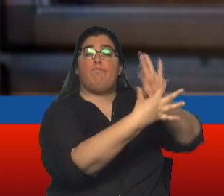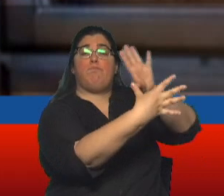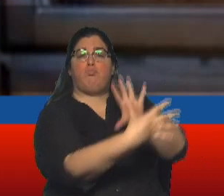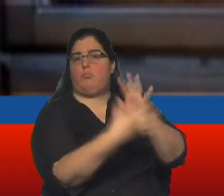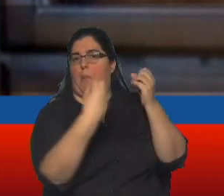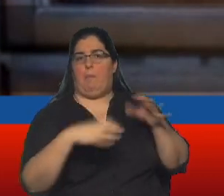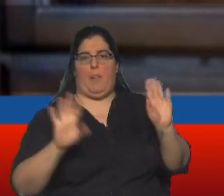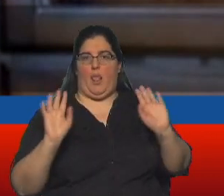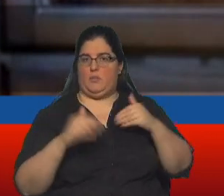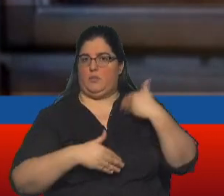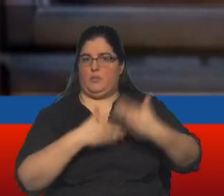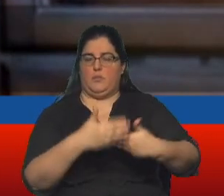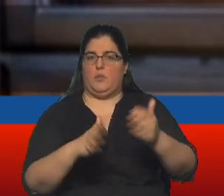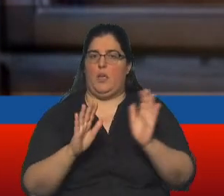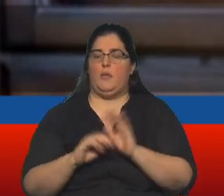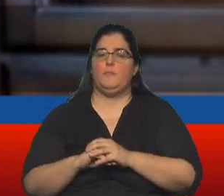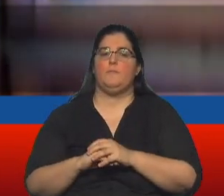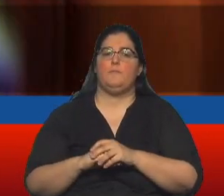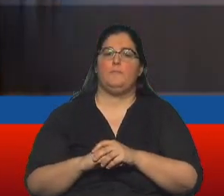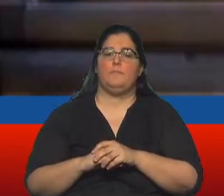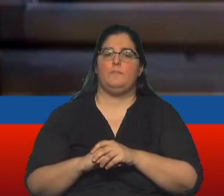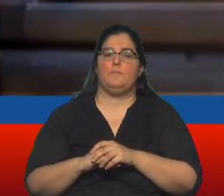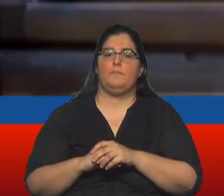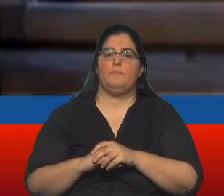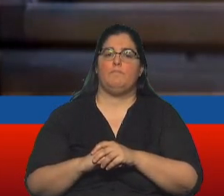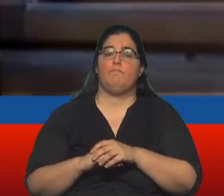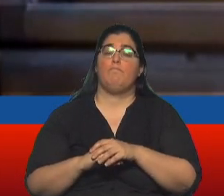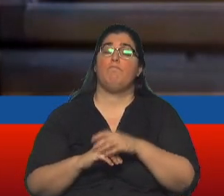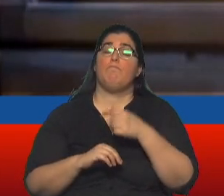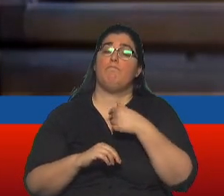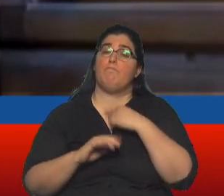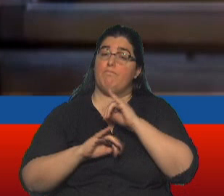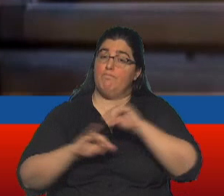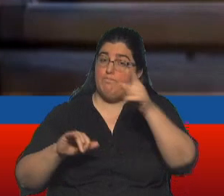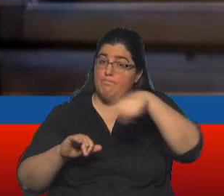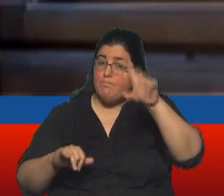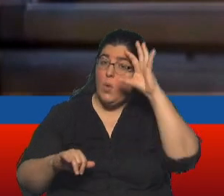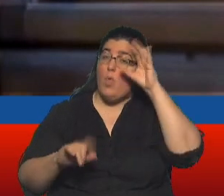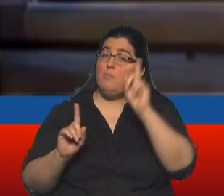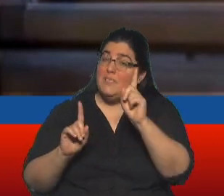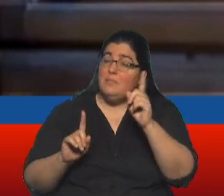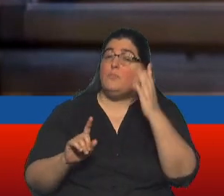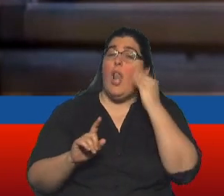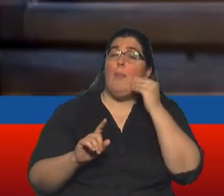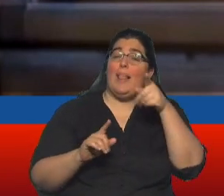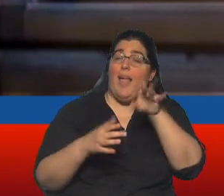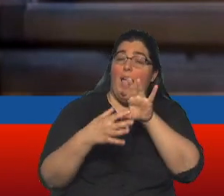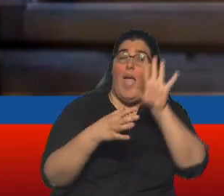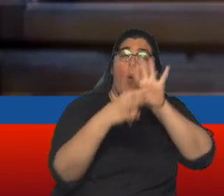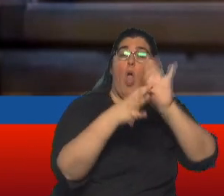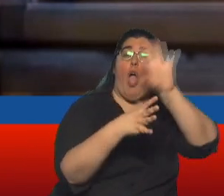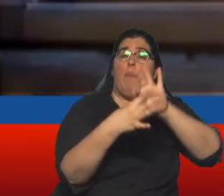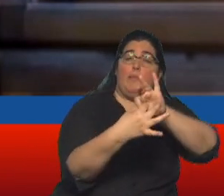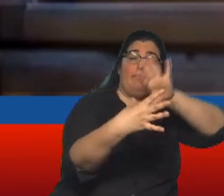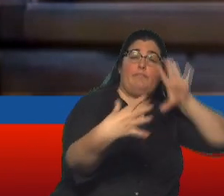początek wyjścia Polski z Unii Europejskiej. Tego doprowadzić, no ja tylko chciałbym przypomnieć, że wyjście Wielkiej Brytanii z